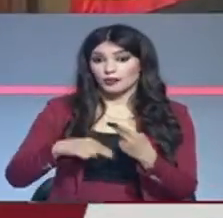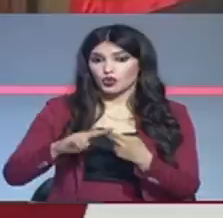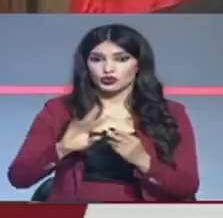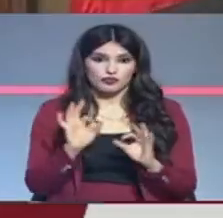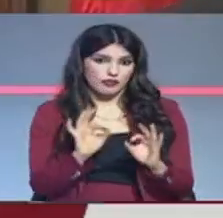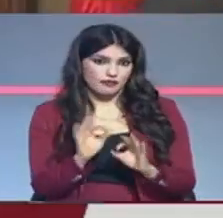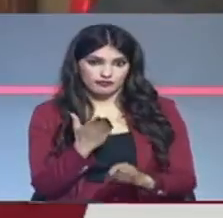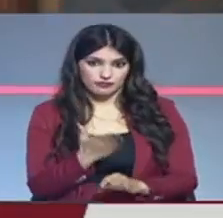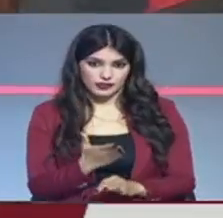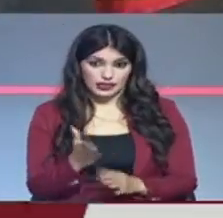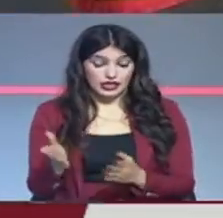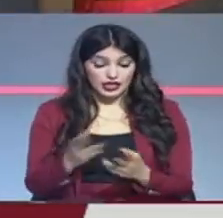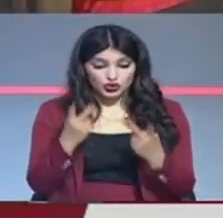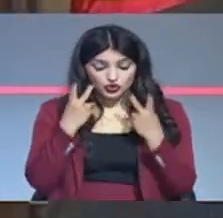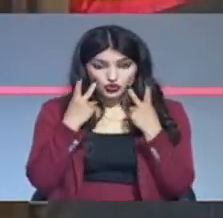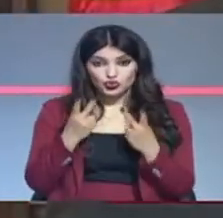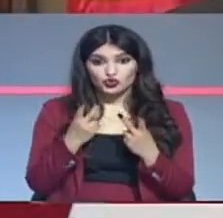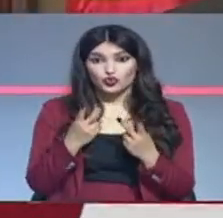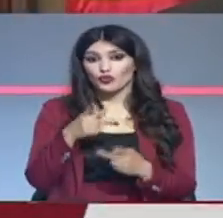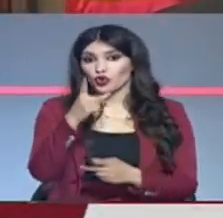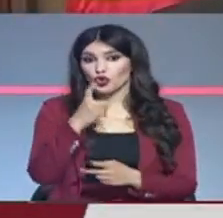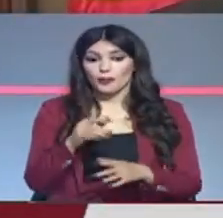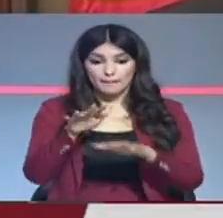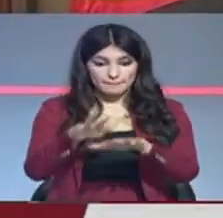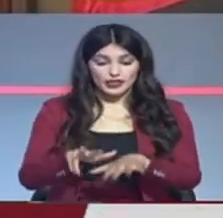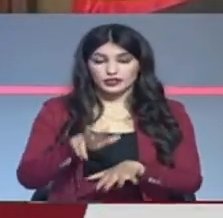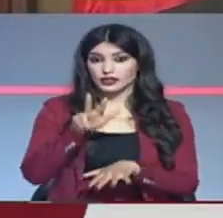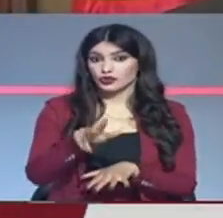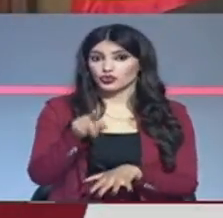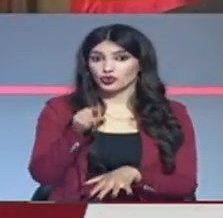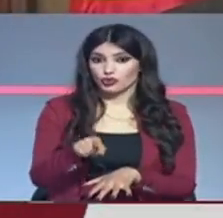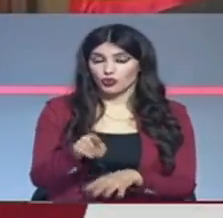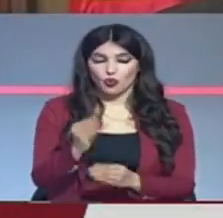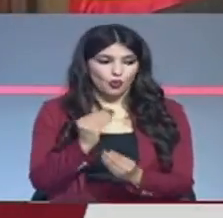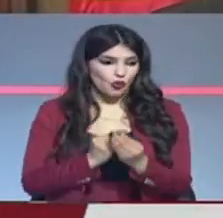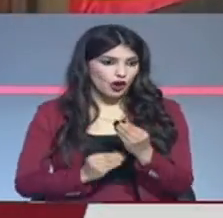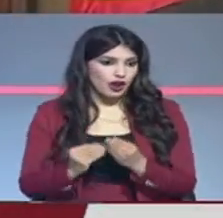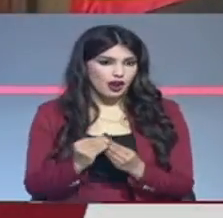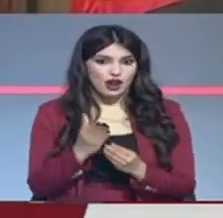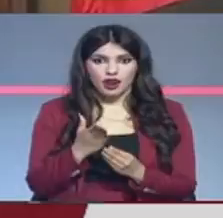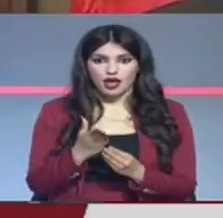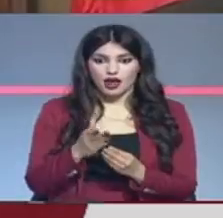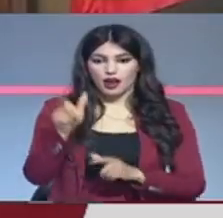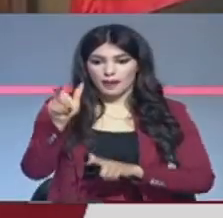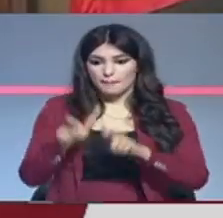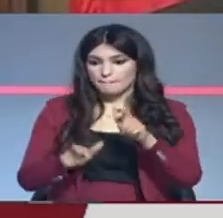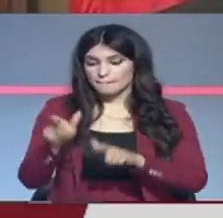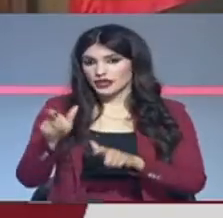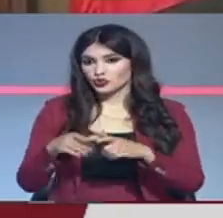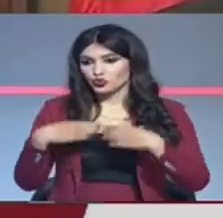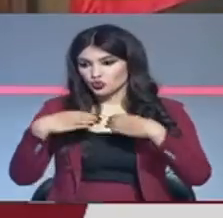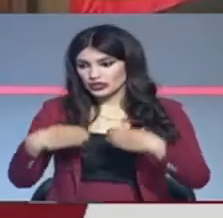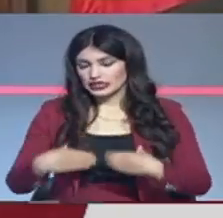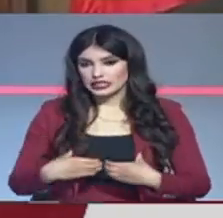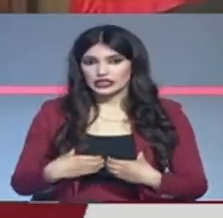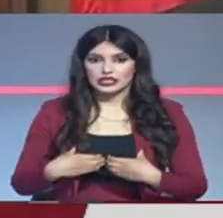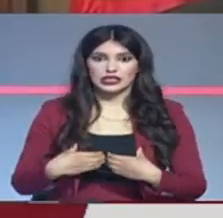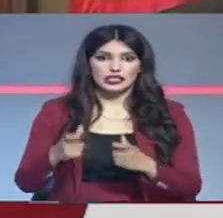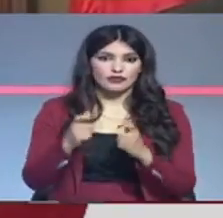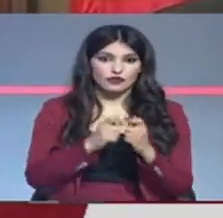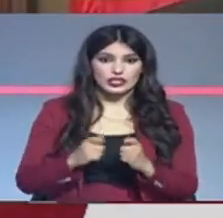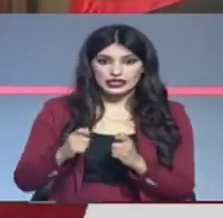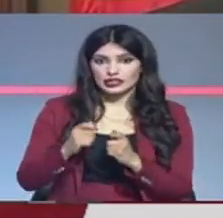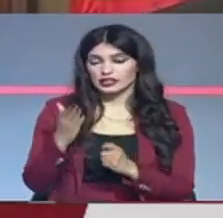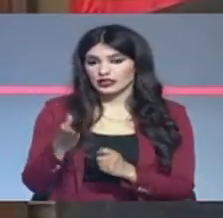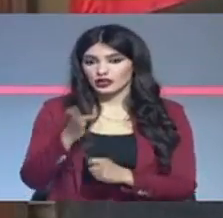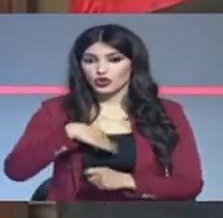اللي اليوم معناها لا فقط مجلس الشعب او ال الاطراف اللي عندها وزن اعتباري في